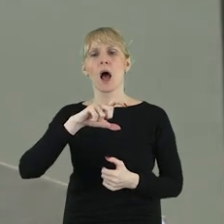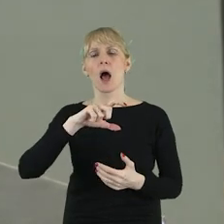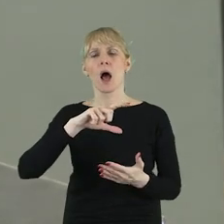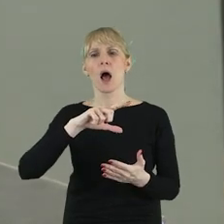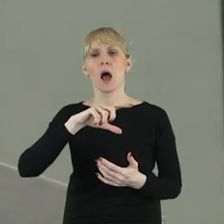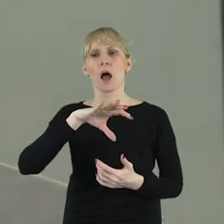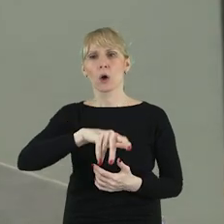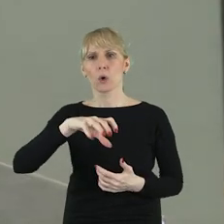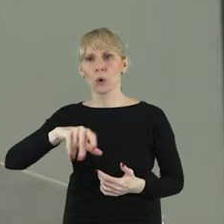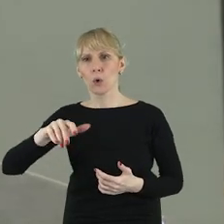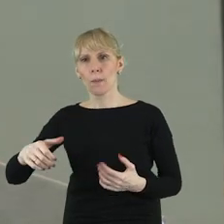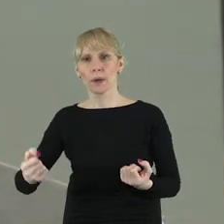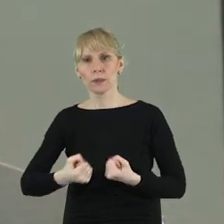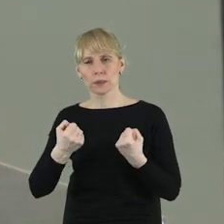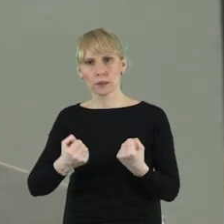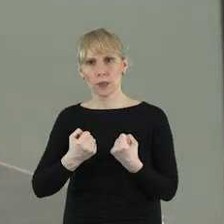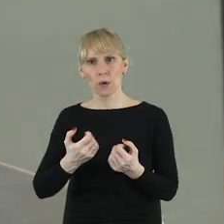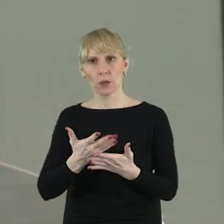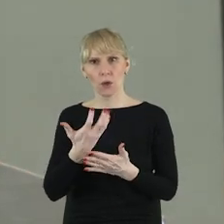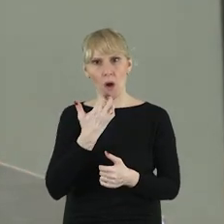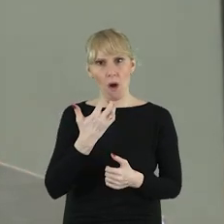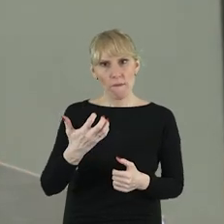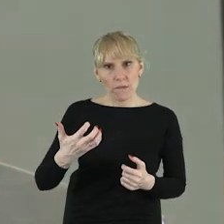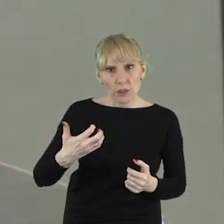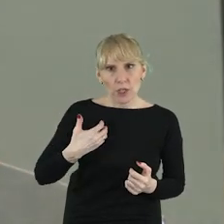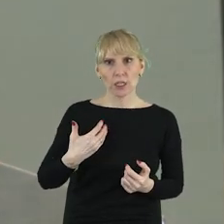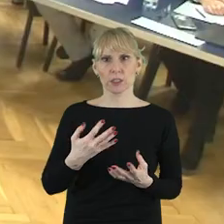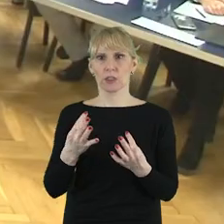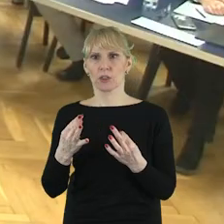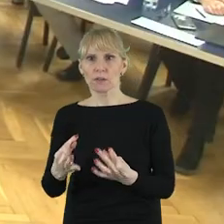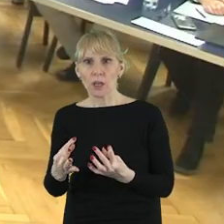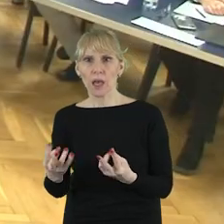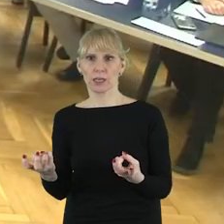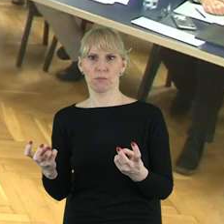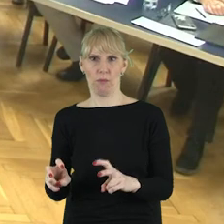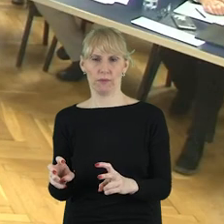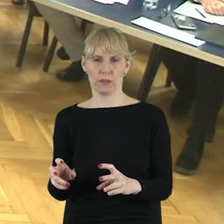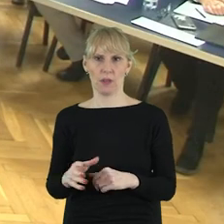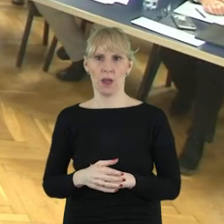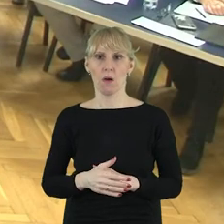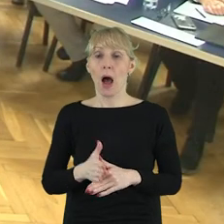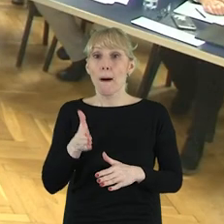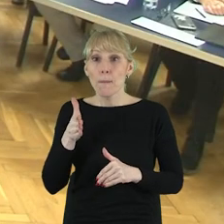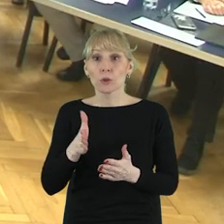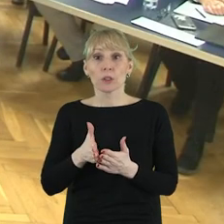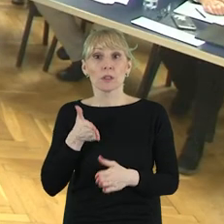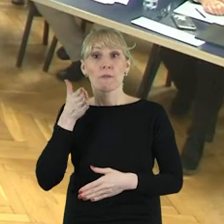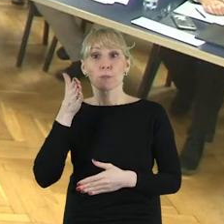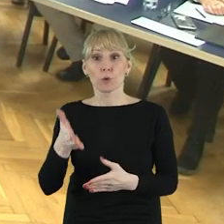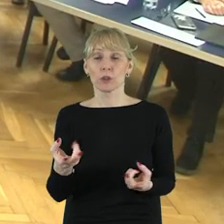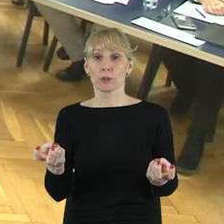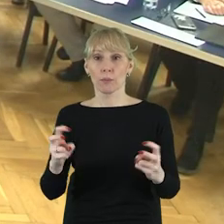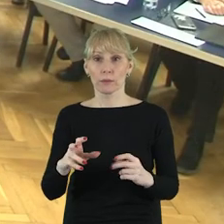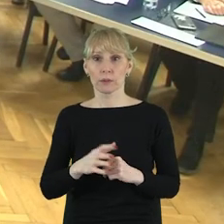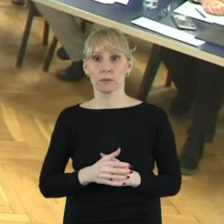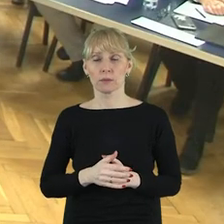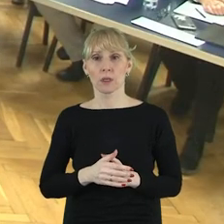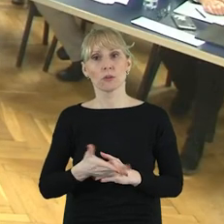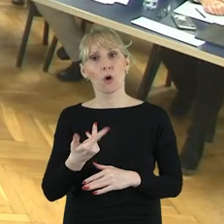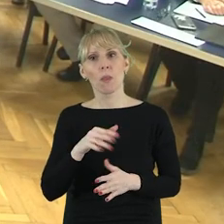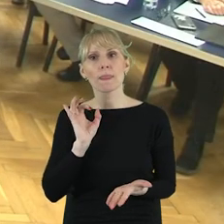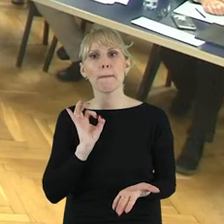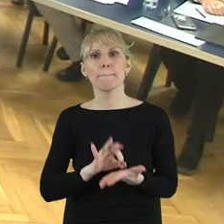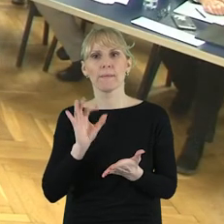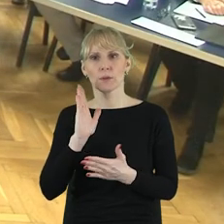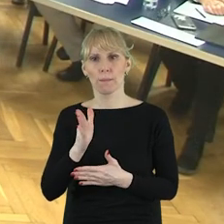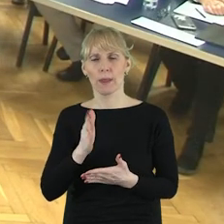lokalne grupy działania, które powstały wcześniej, czy te, które powstały teraz, czy te, które powstaną, na pewno będą działać